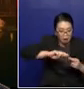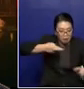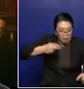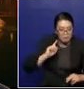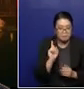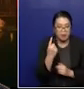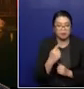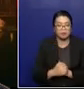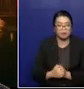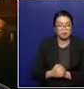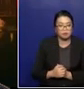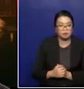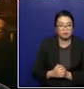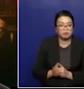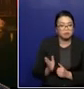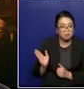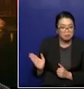านไปดูสไลด์แผ่นต่อไปครับ